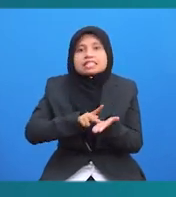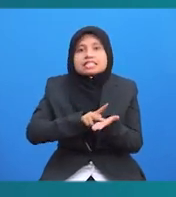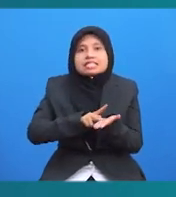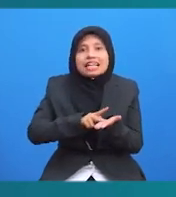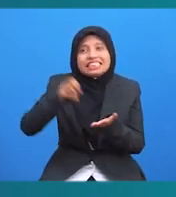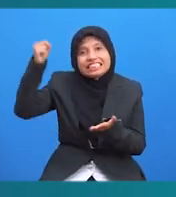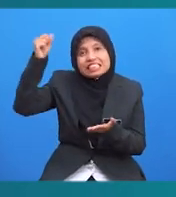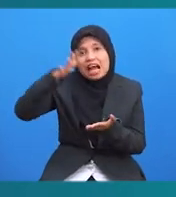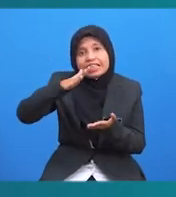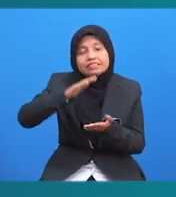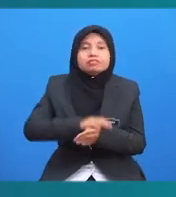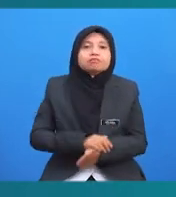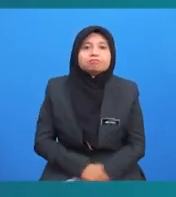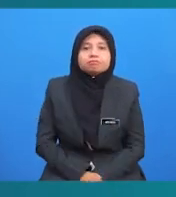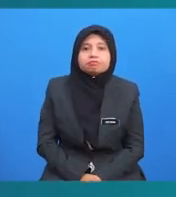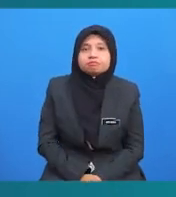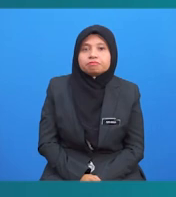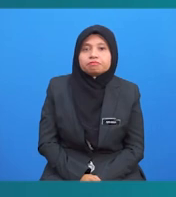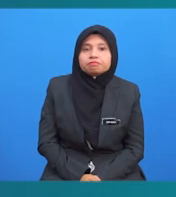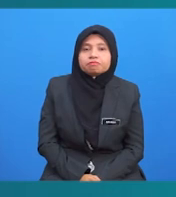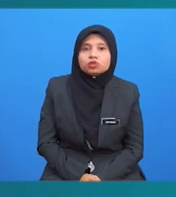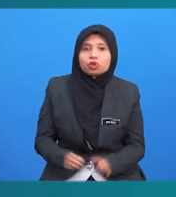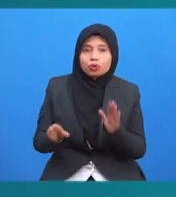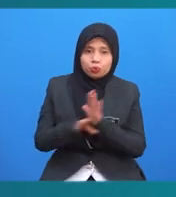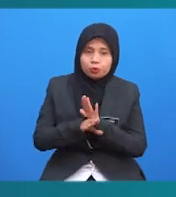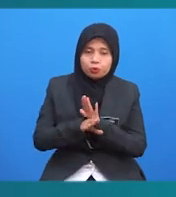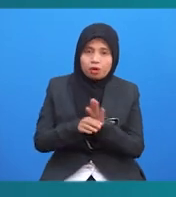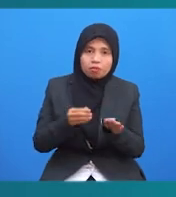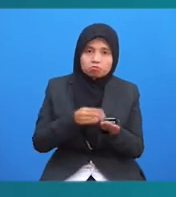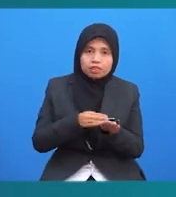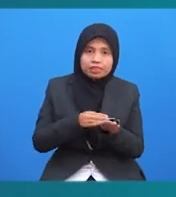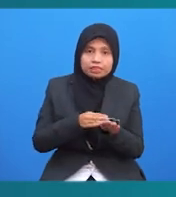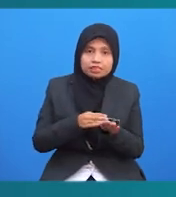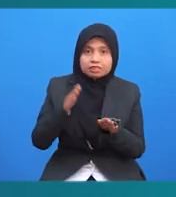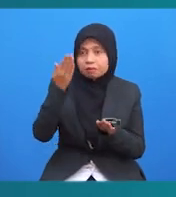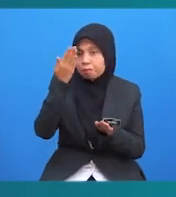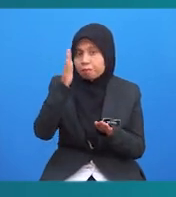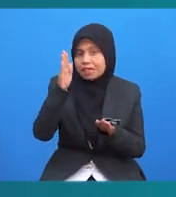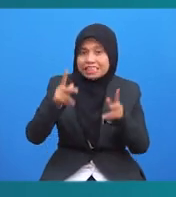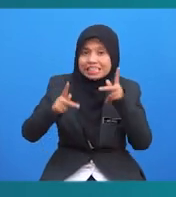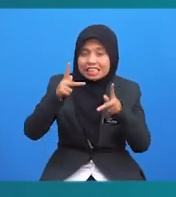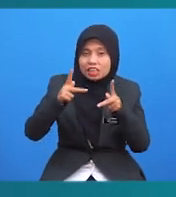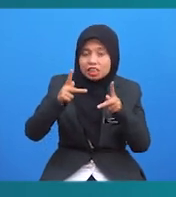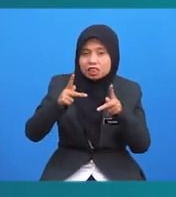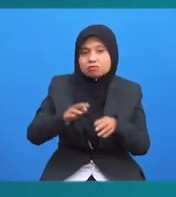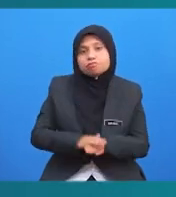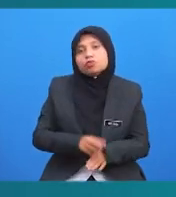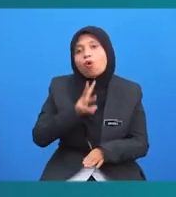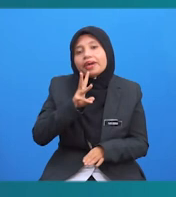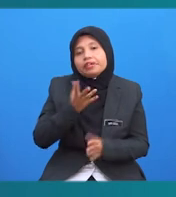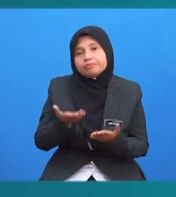pantulan cahaya pada permukaan. Contohnya pada cermin kereta ataupun permukaan air.